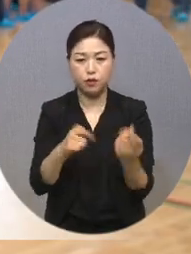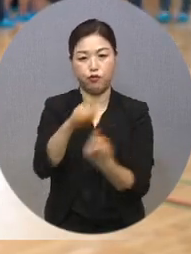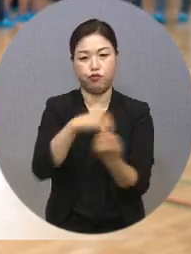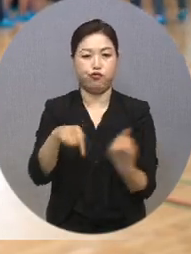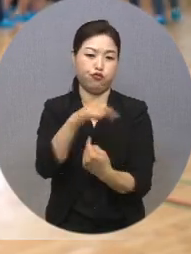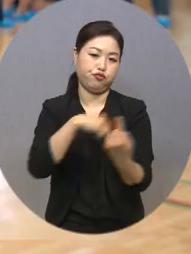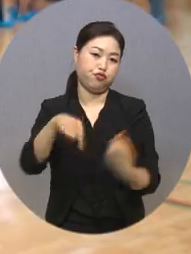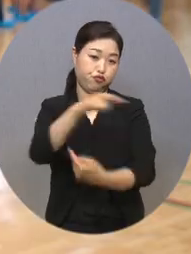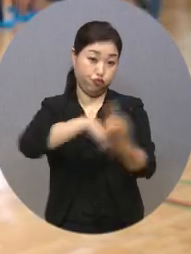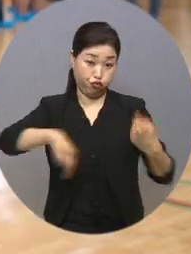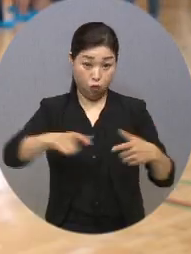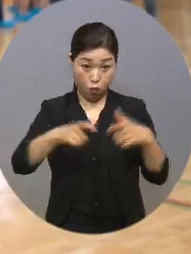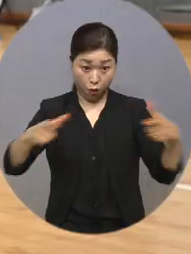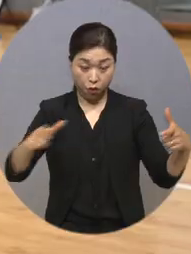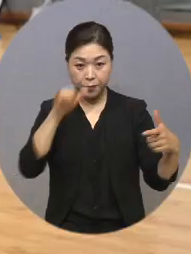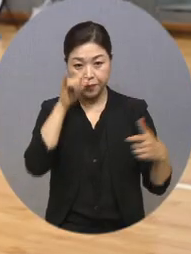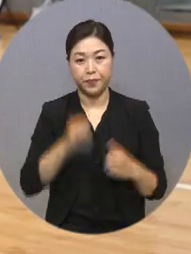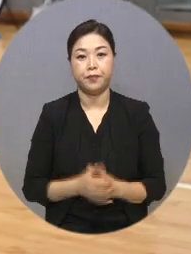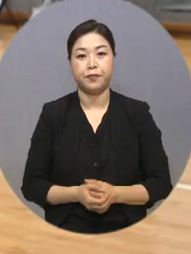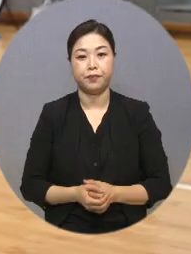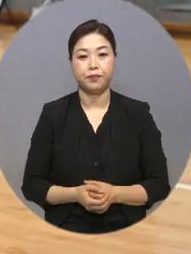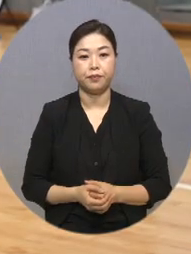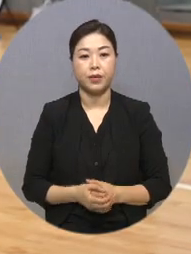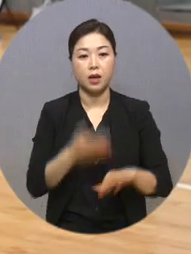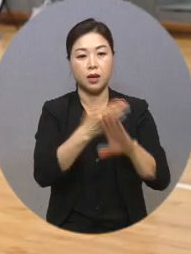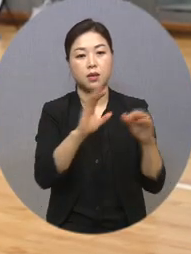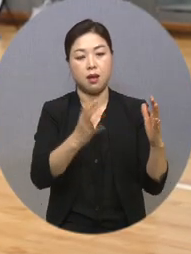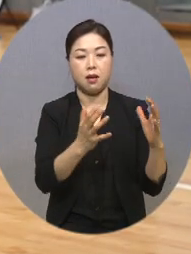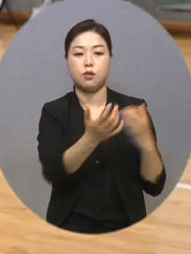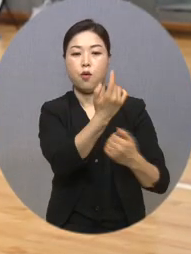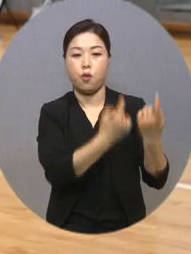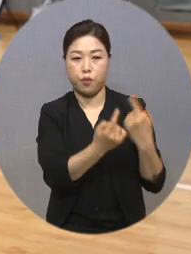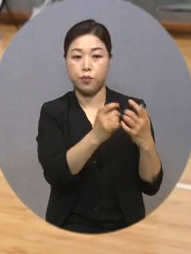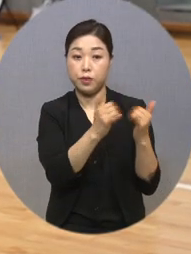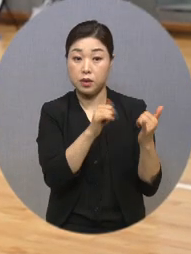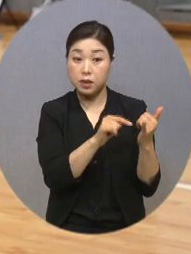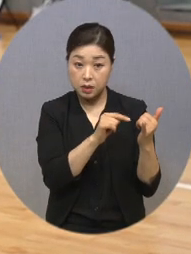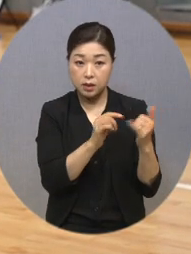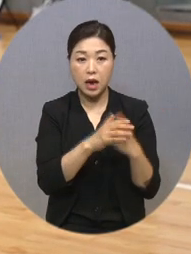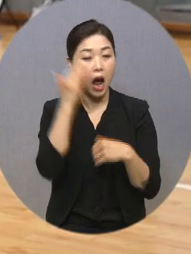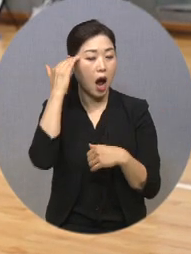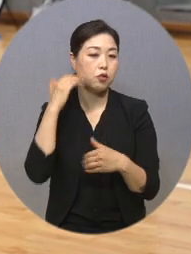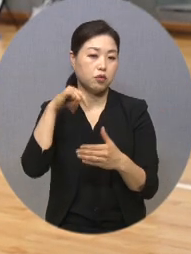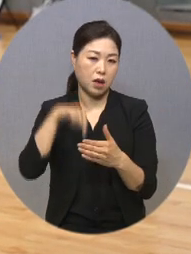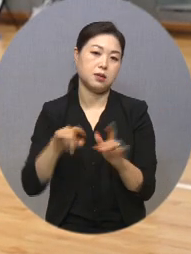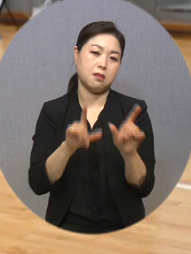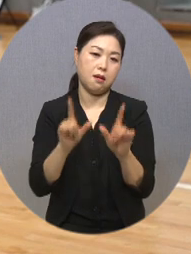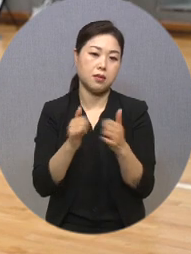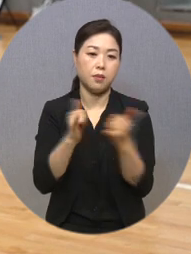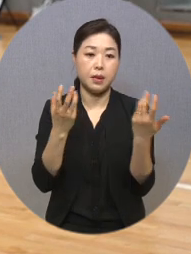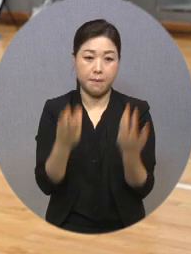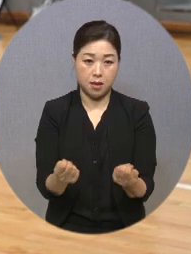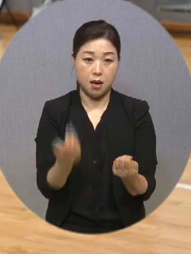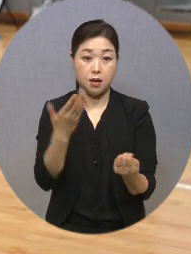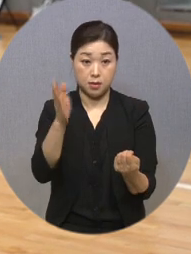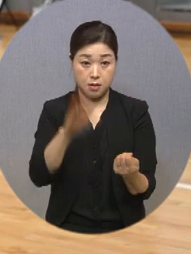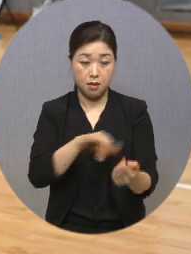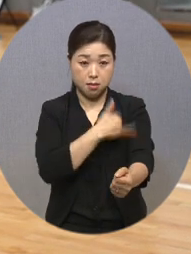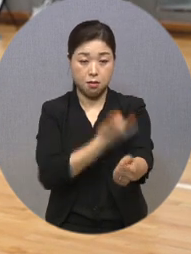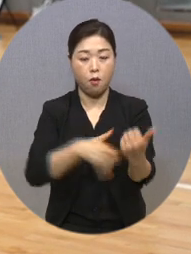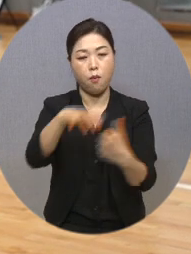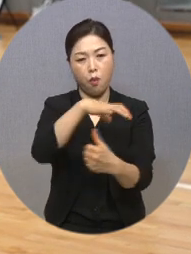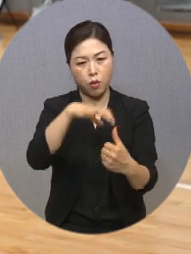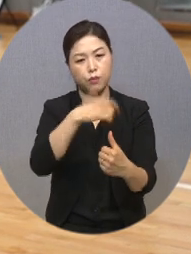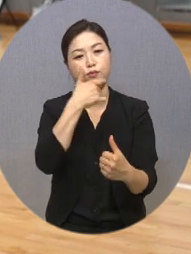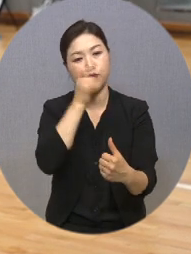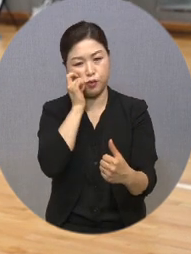커졌습니다 얘기하고 있습니다 흑인들이 한국내 인정 창유리 많이 올랐음에도 불구하고 인권 부분은